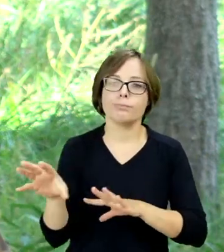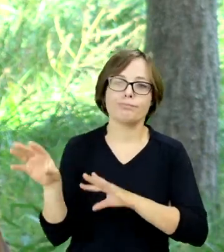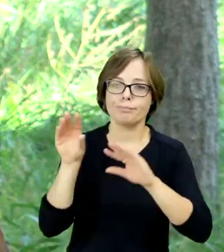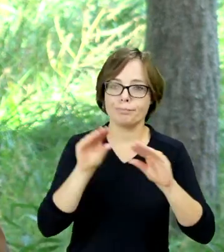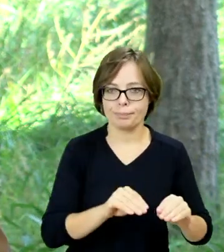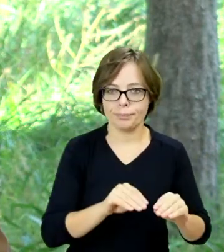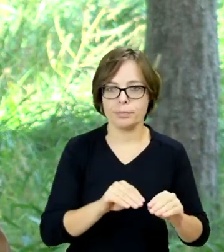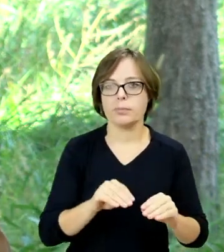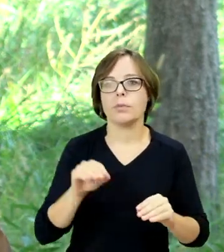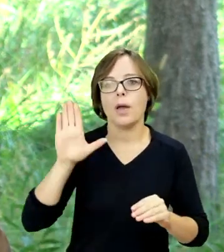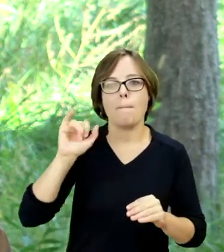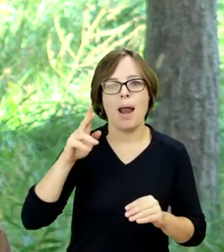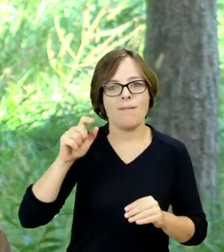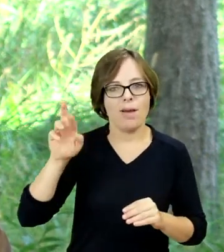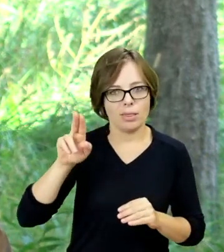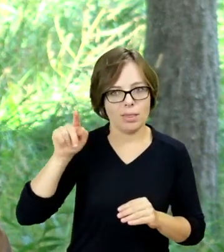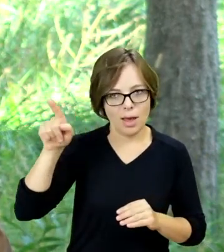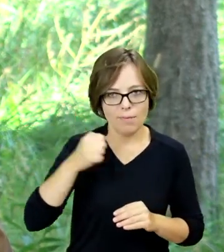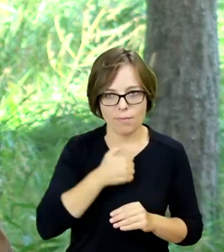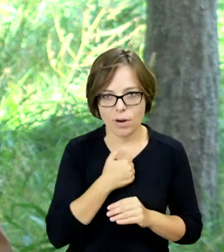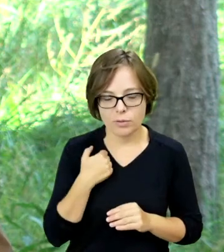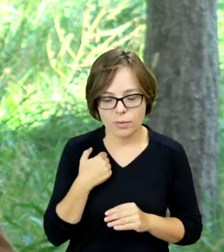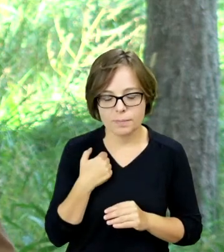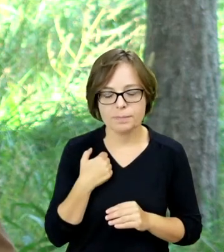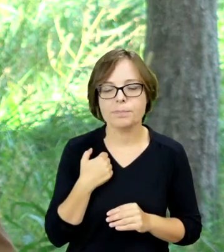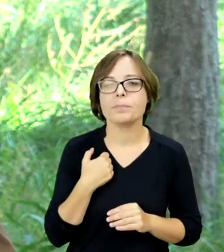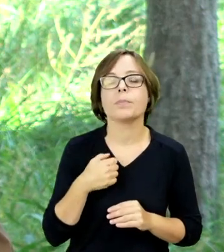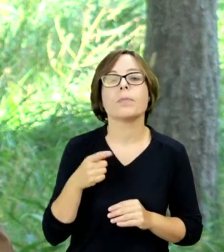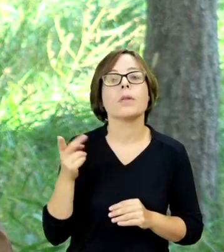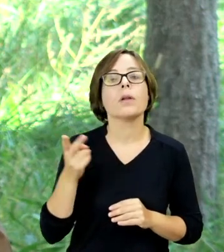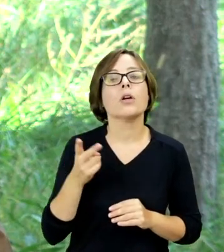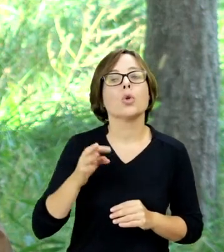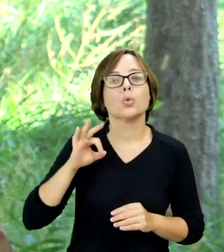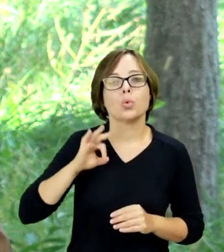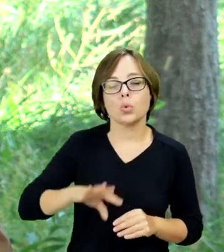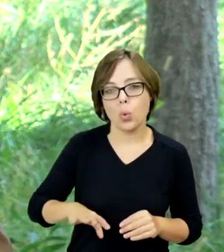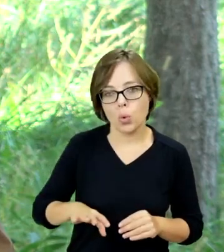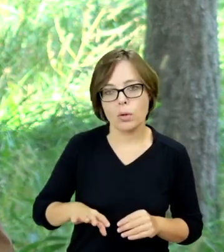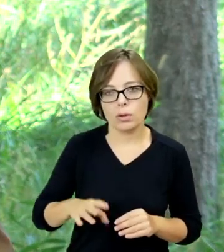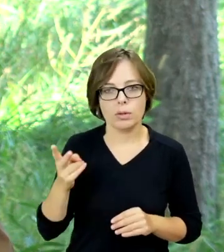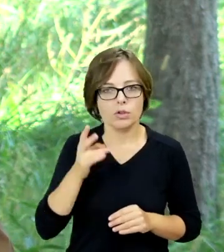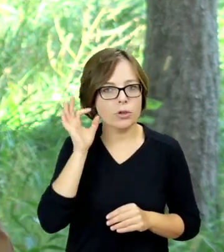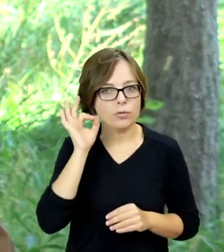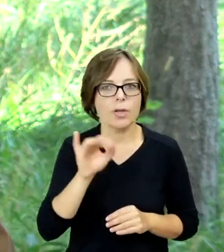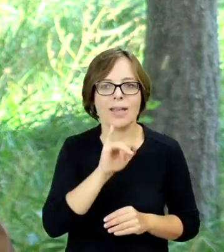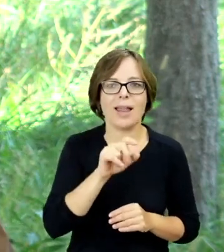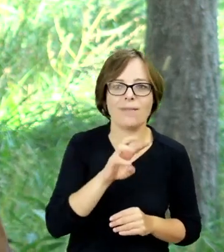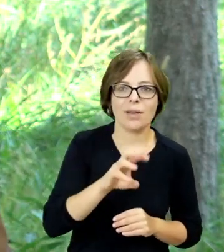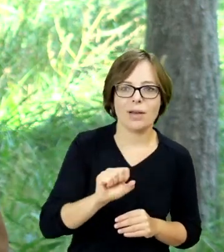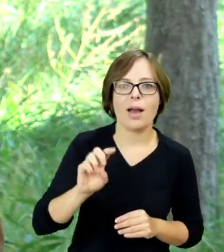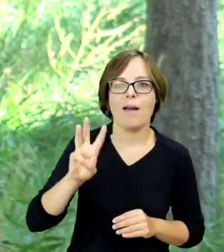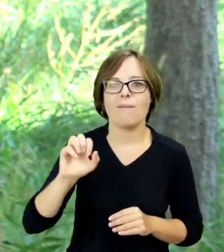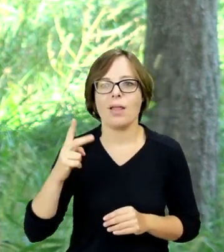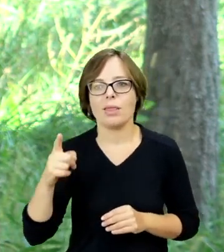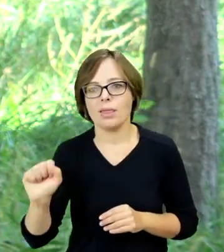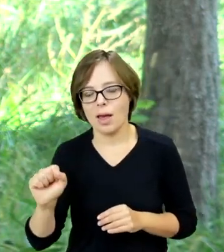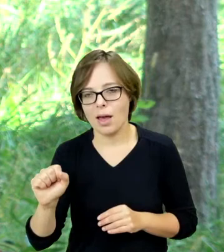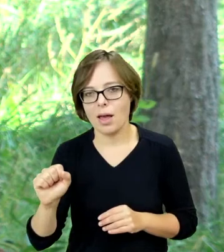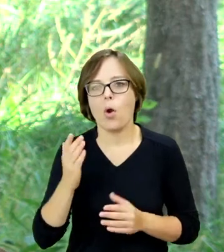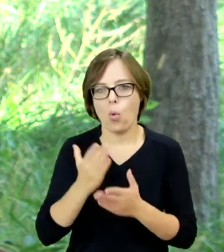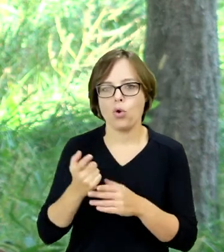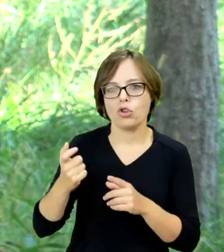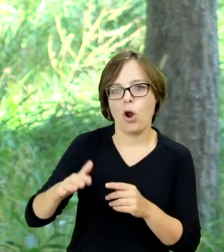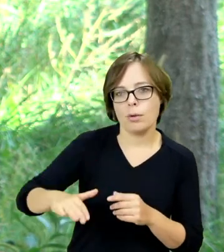do Belwederu, a córki, dziewczynki Jadwiga i Wanda nieco podrosły,